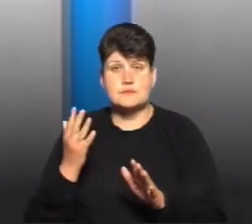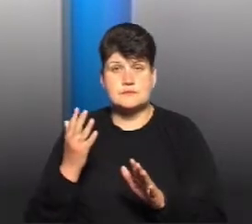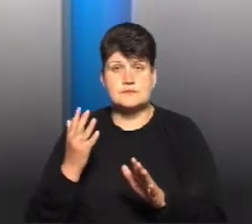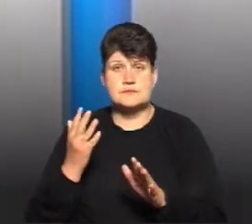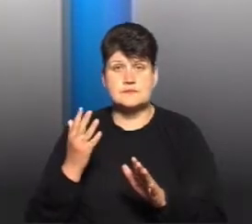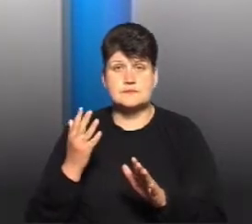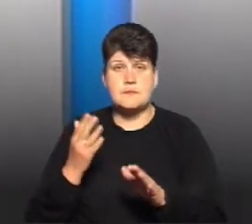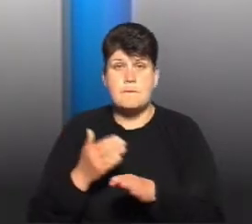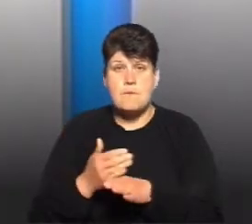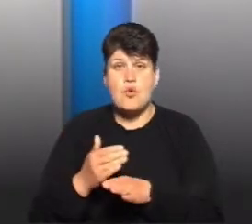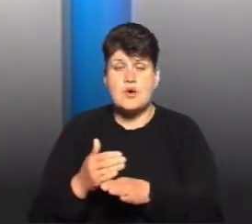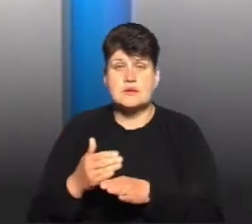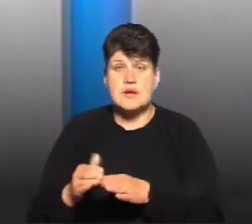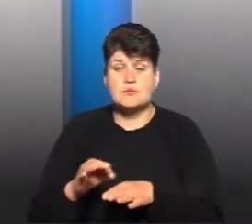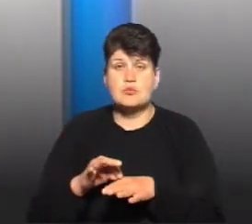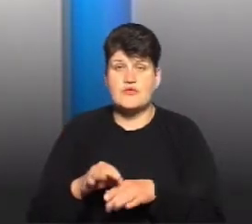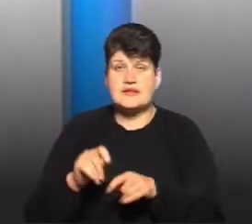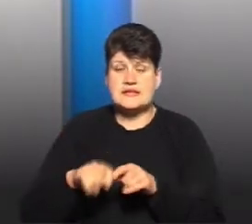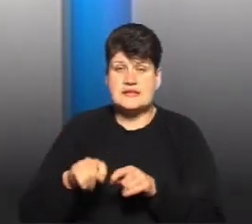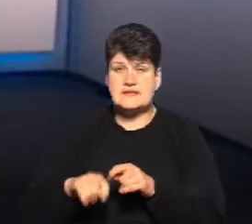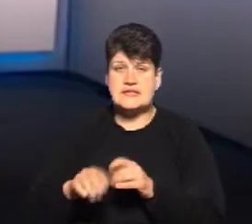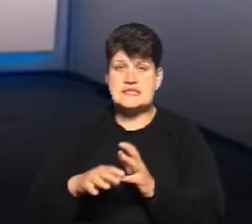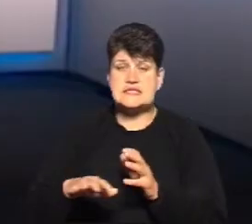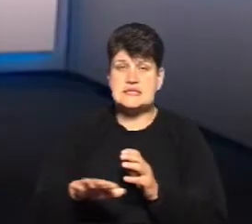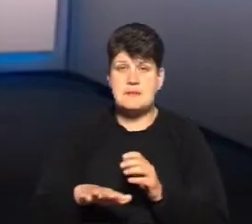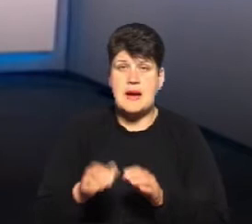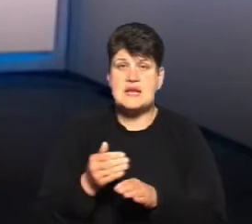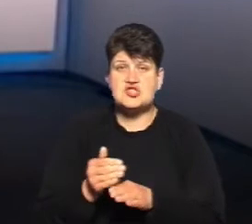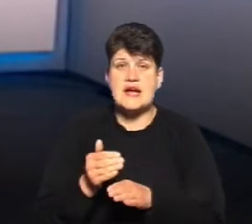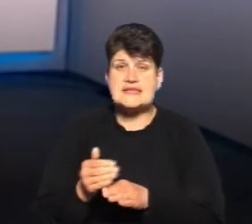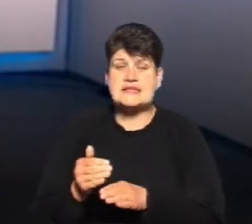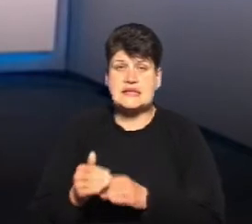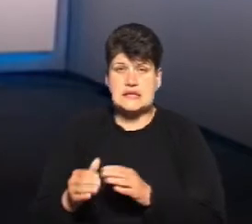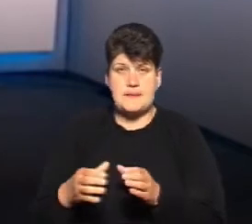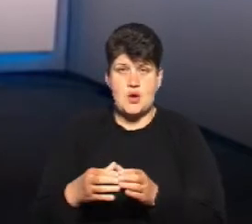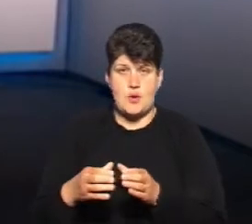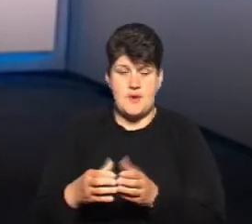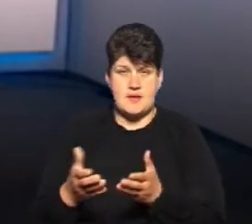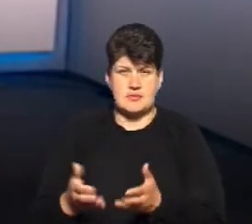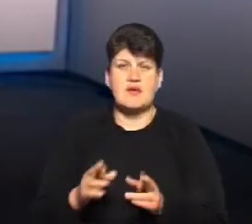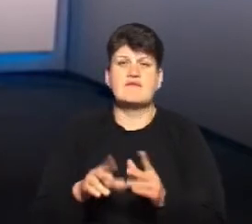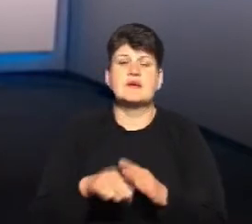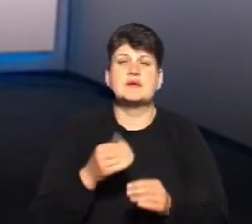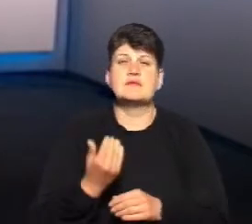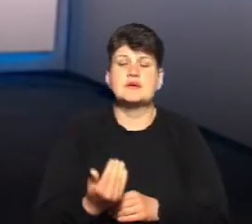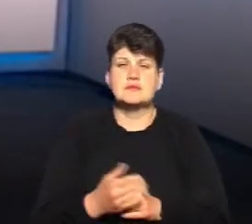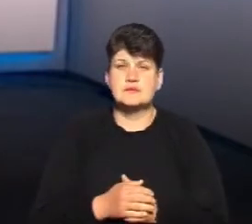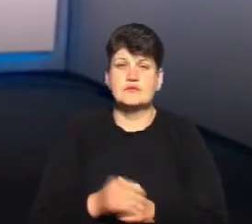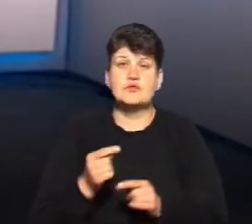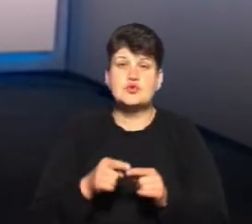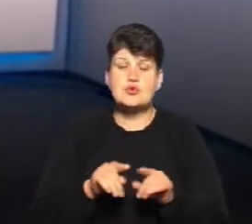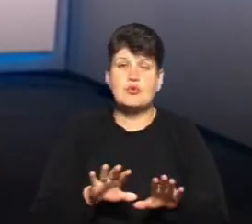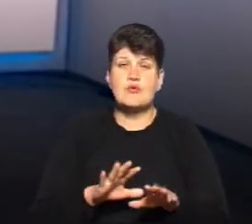поетапно, шляхом проведення інвентаризації земель по частинах громади. Який от шлях обрали ви? Ну, в даному випадку в нас була